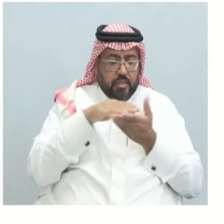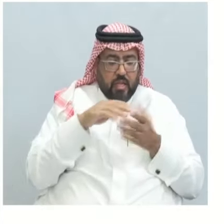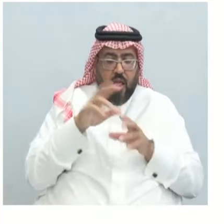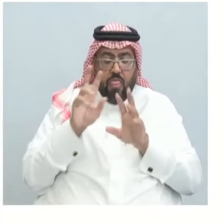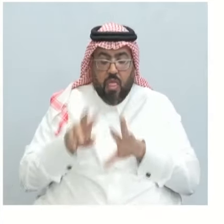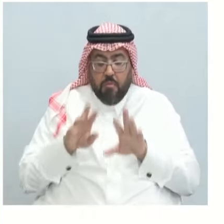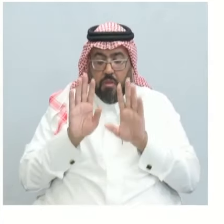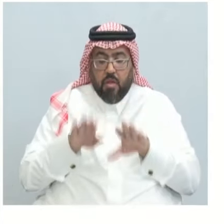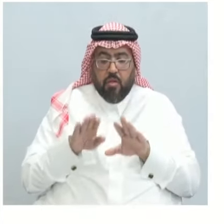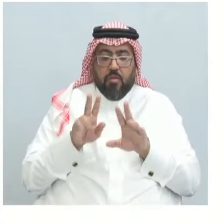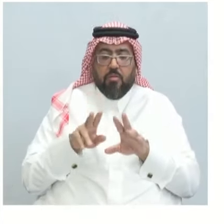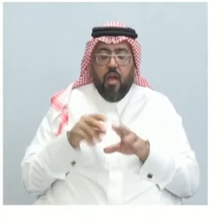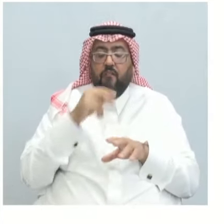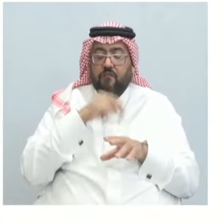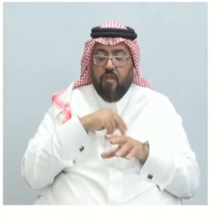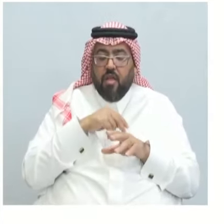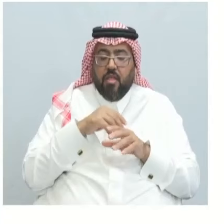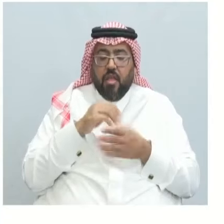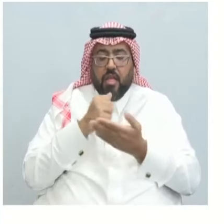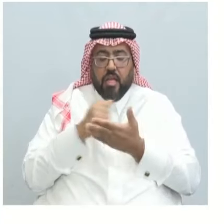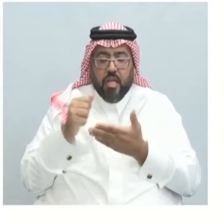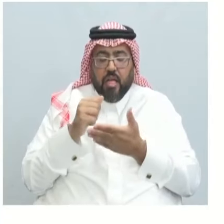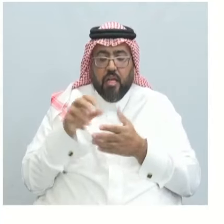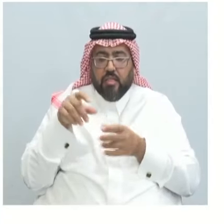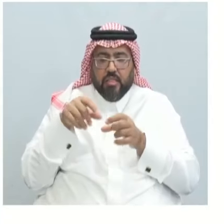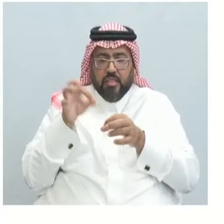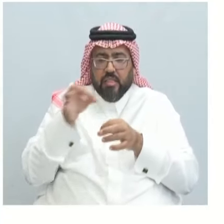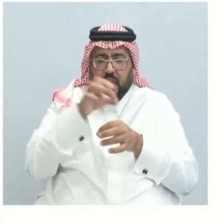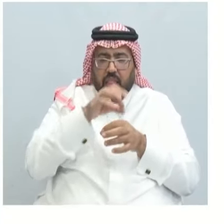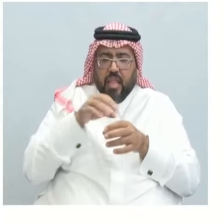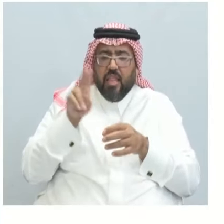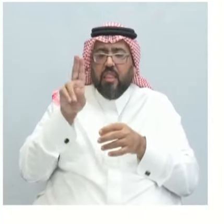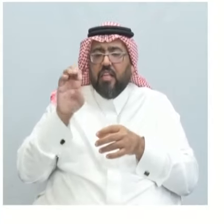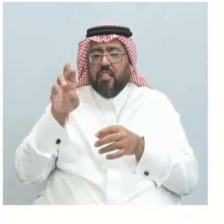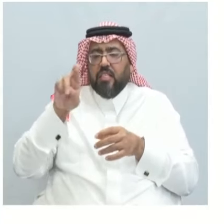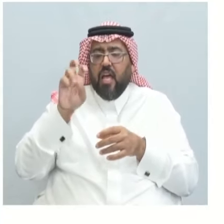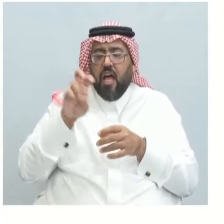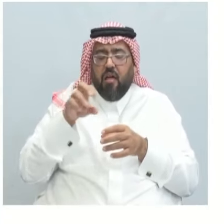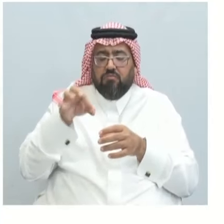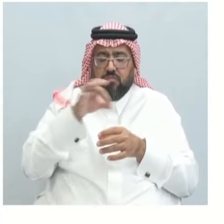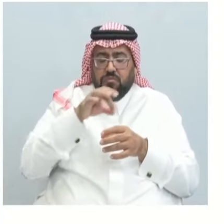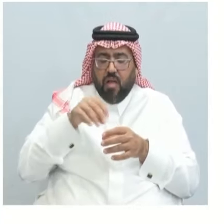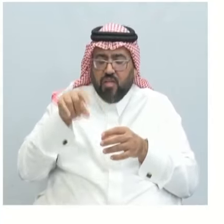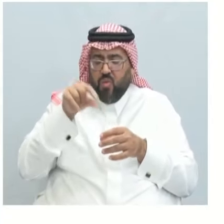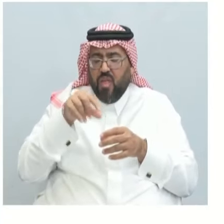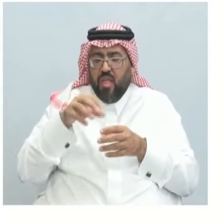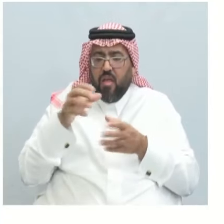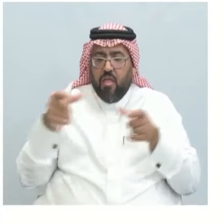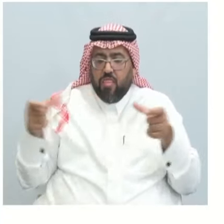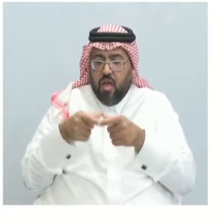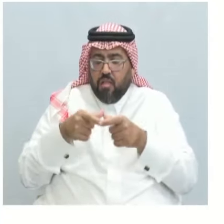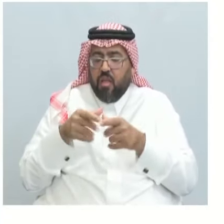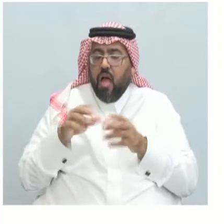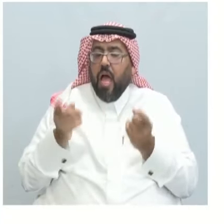الثابته تستفيد من الغاء التجزئه بينما لا تتطلب محركات الاقراص للحاله